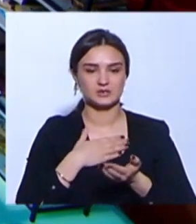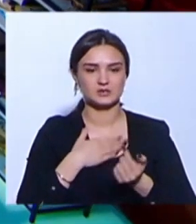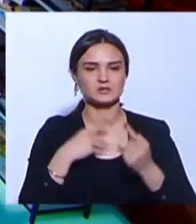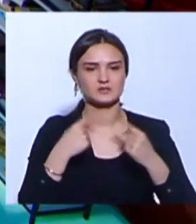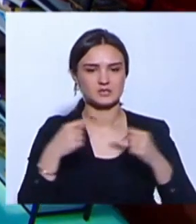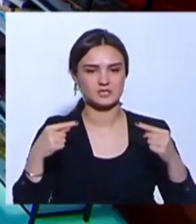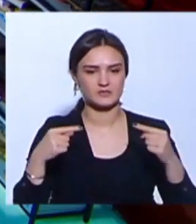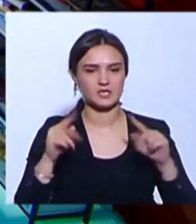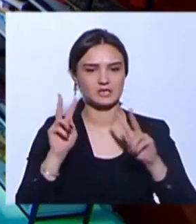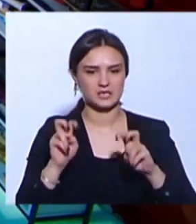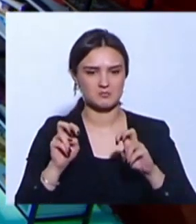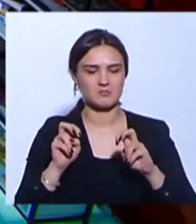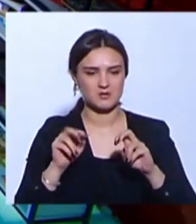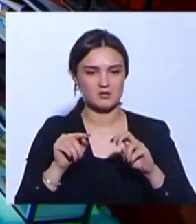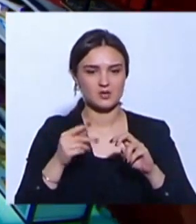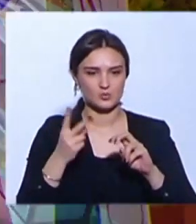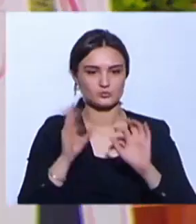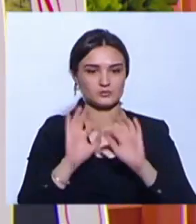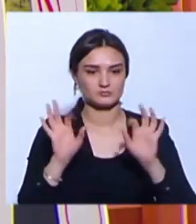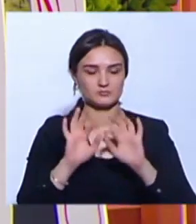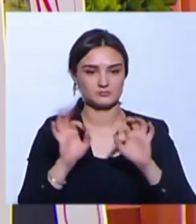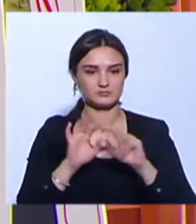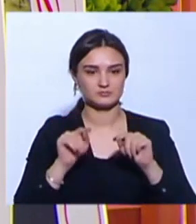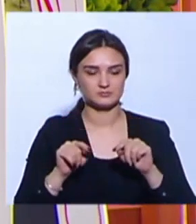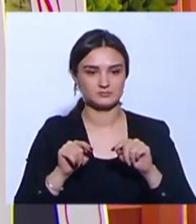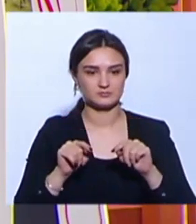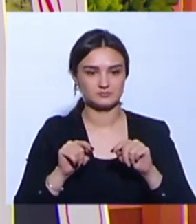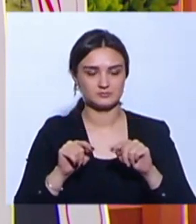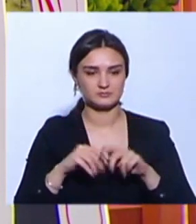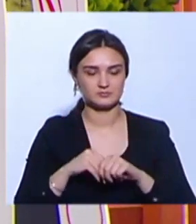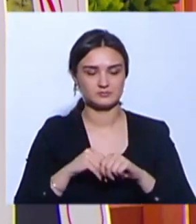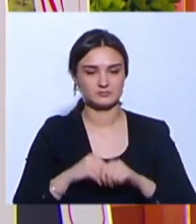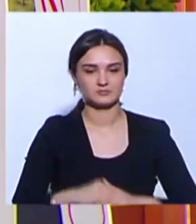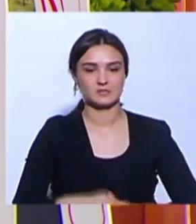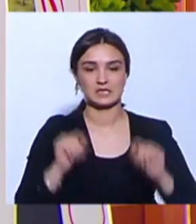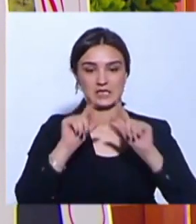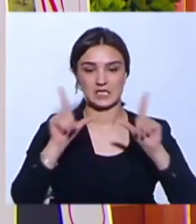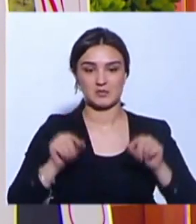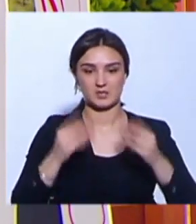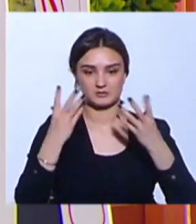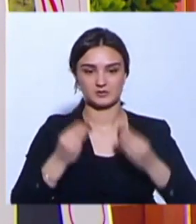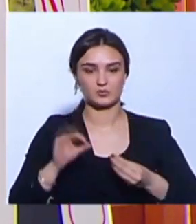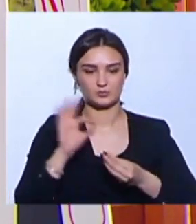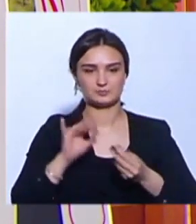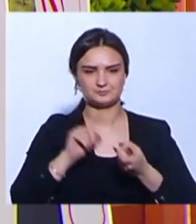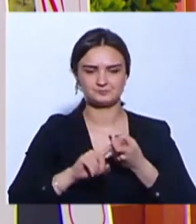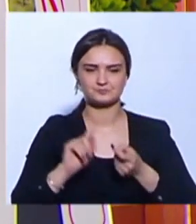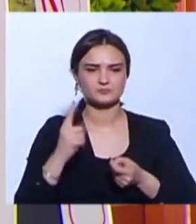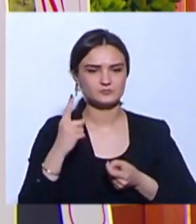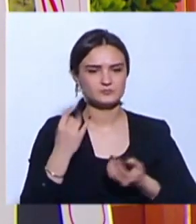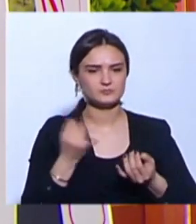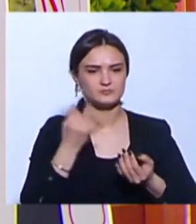წახნაგი გვაქვს დღეს წარმოსაჩენი, მით უფრო, როდესაც ვლაპარაკობთ თირკმლის დღეზე. რატომ